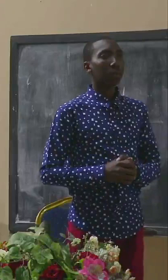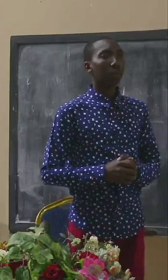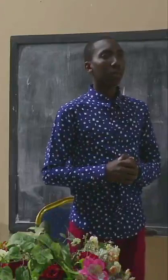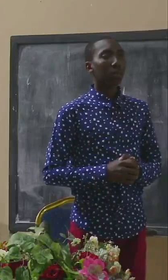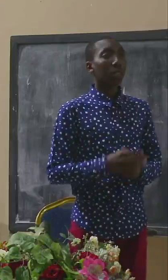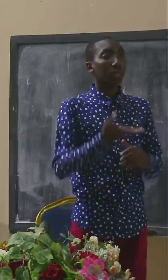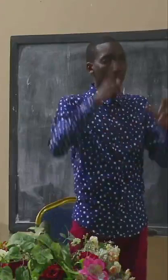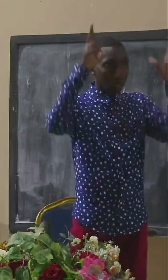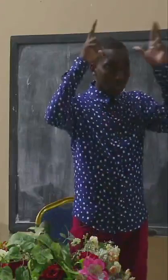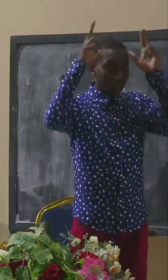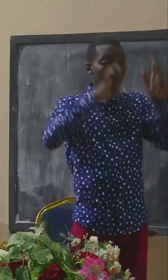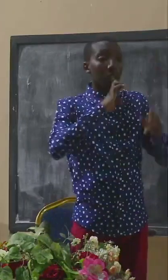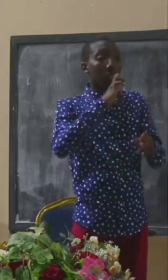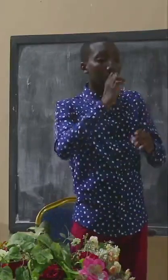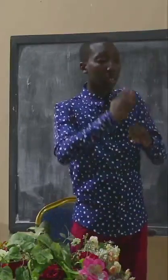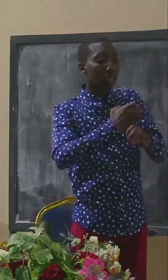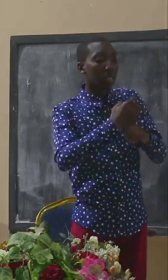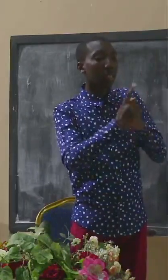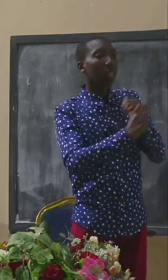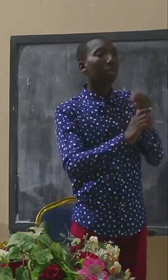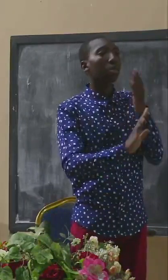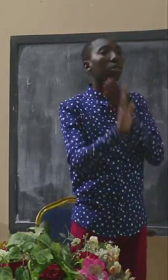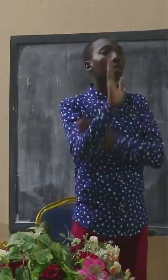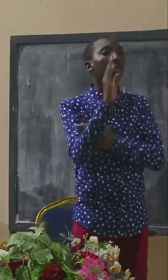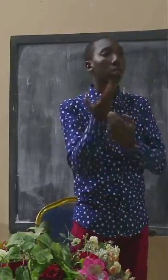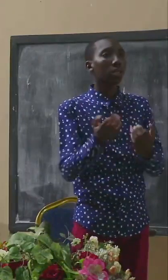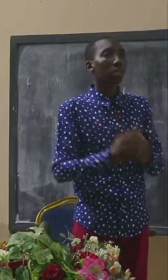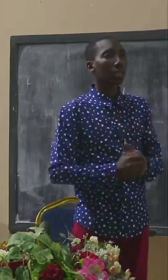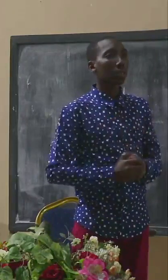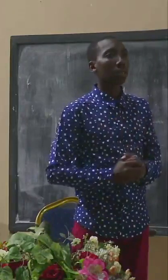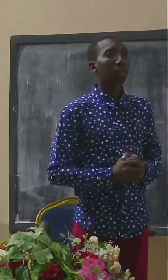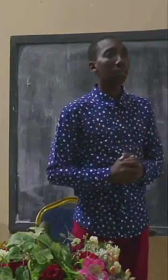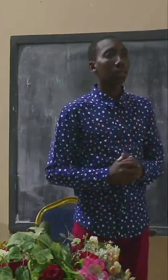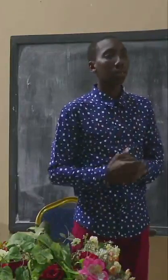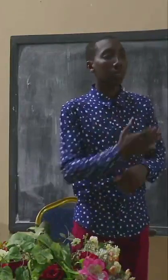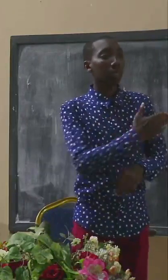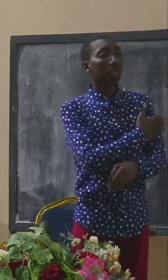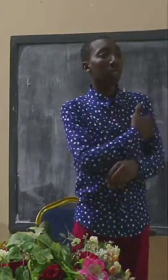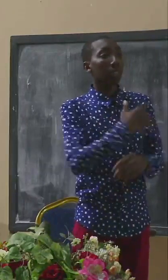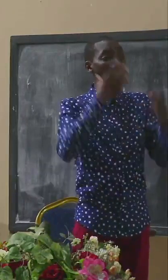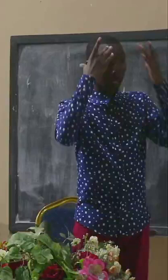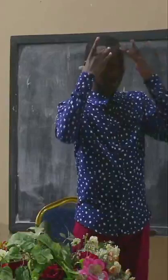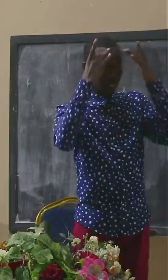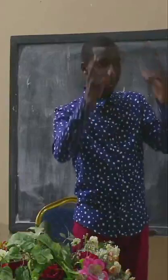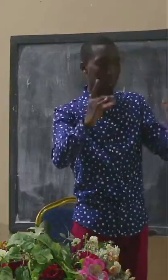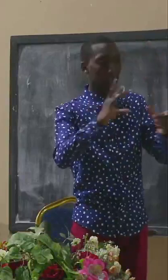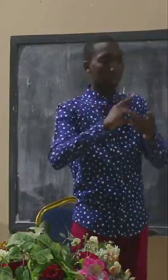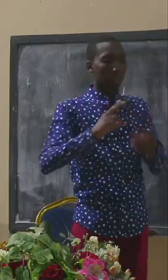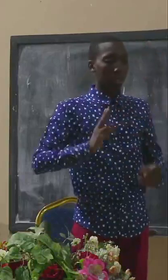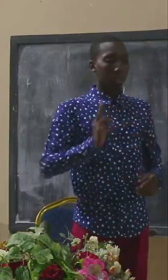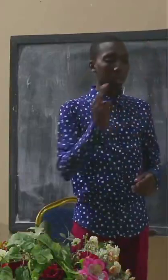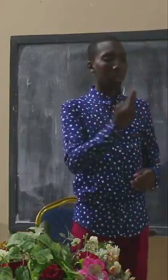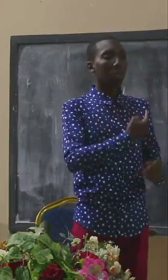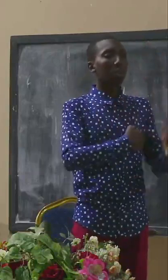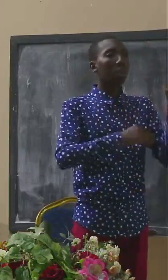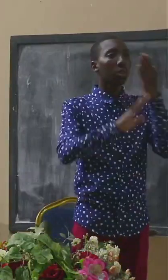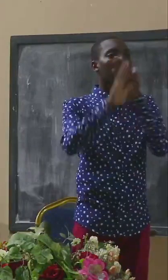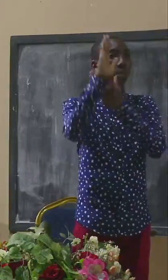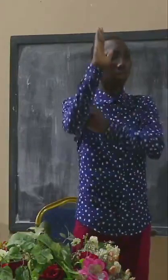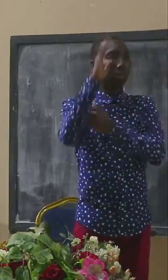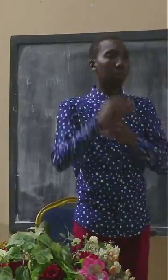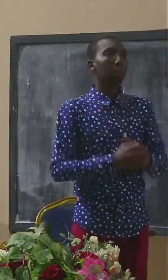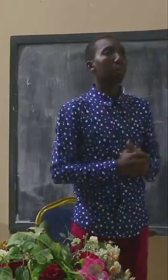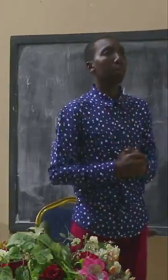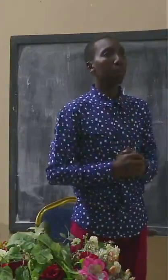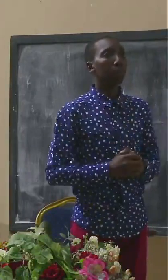C'est une créature. Ni kiumbe tu. Na décision ya Mungu wetu. Et la décision de notre